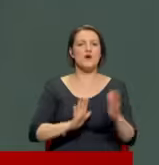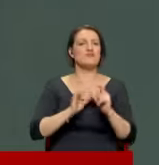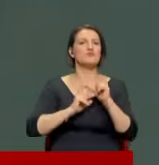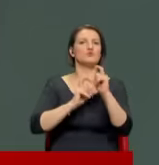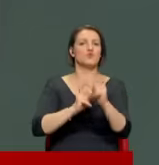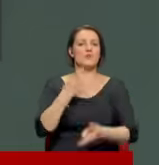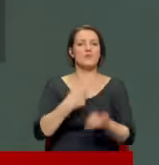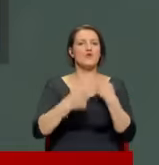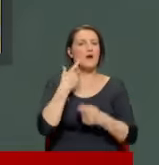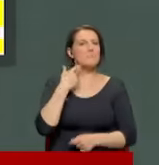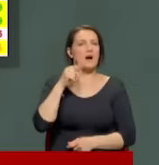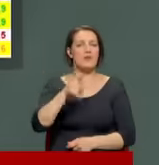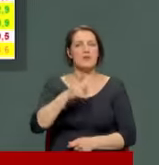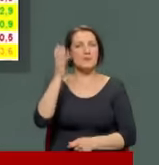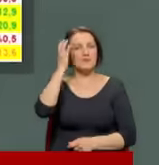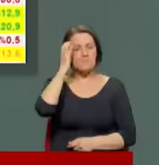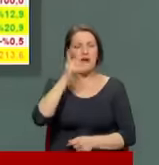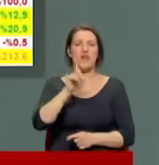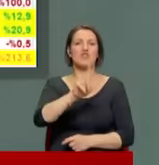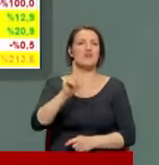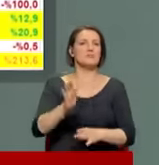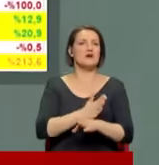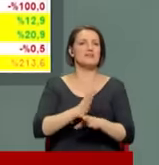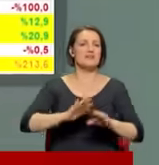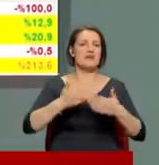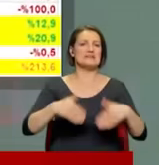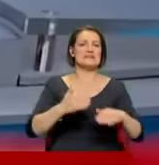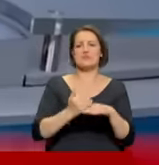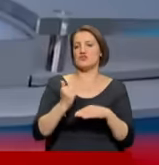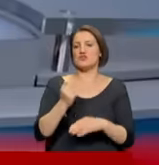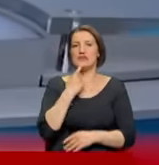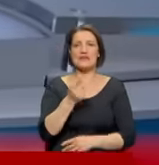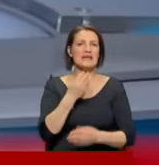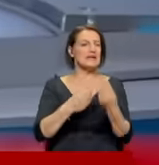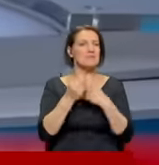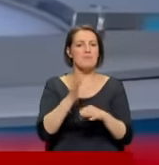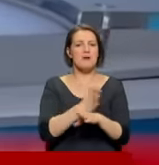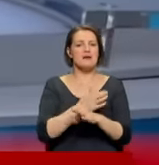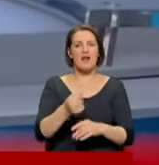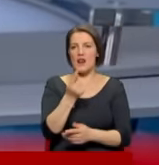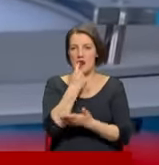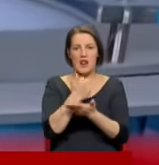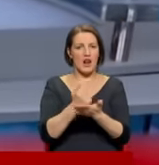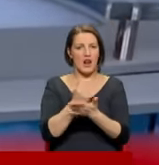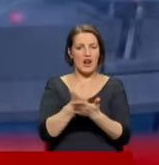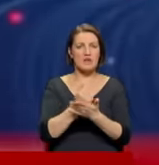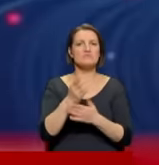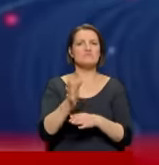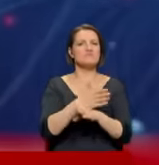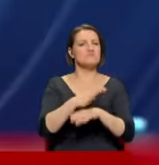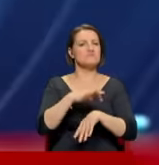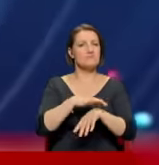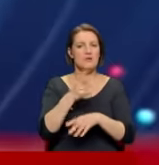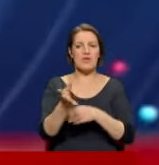soruları, Ticaret Bakanı temel ihtiyaç malzemeleri kısıtlama dışı dedi. Gıda ürünleri, ilaç, tıbbi